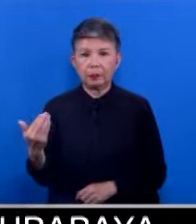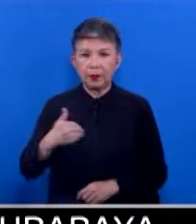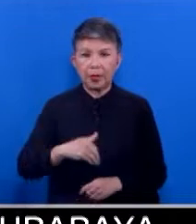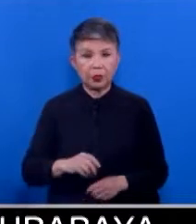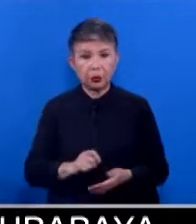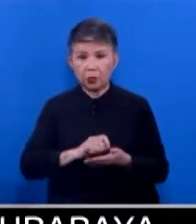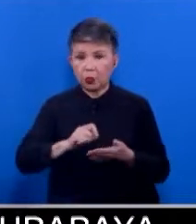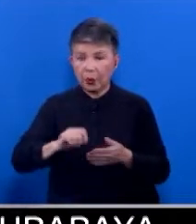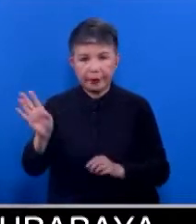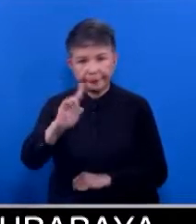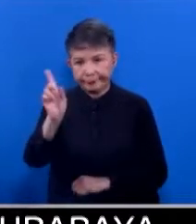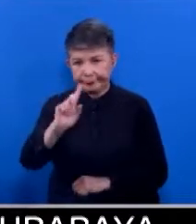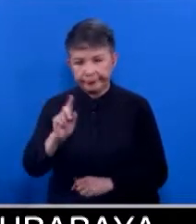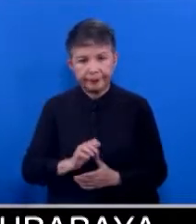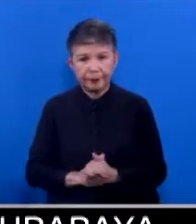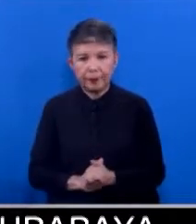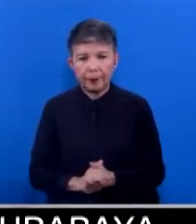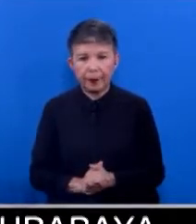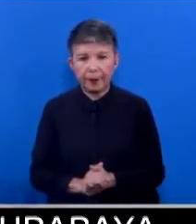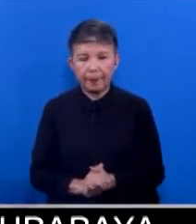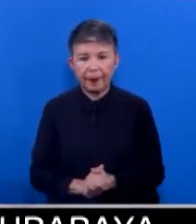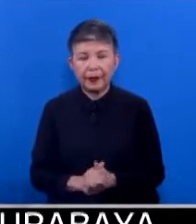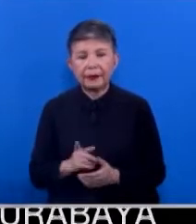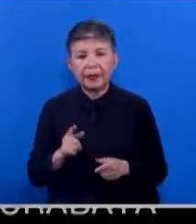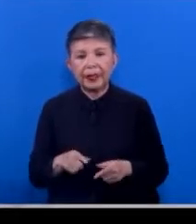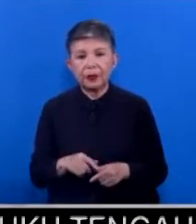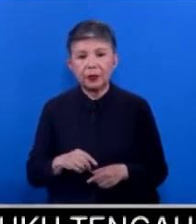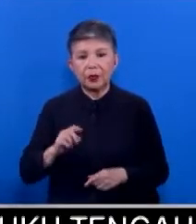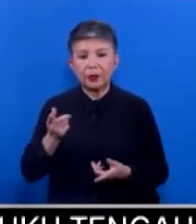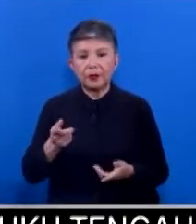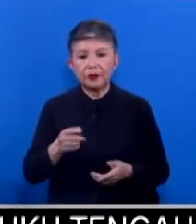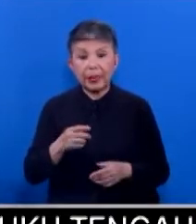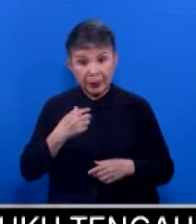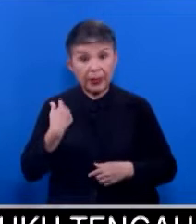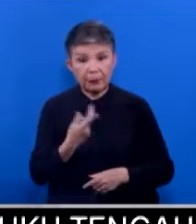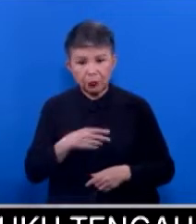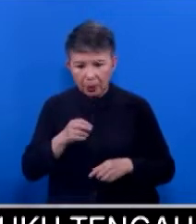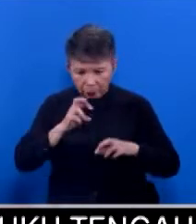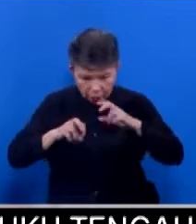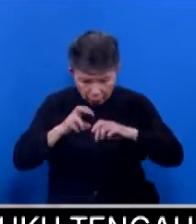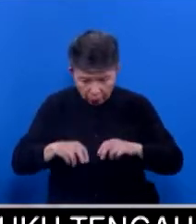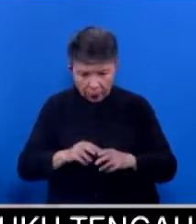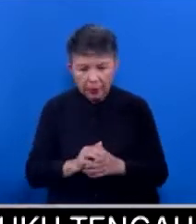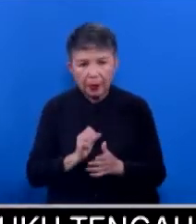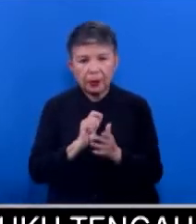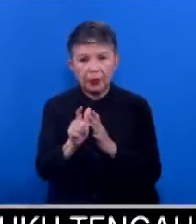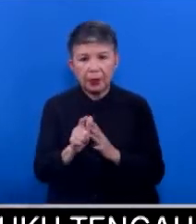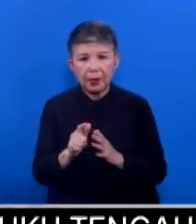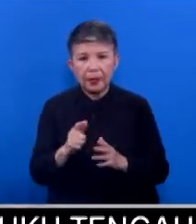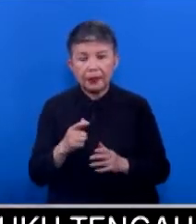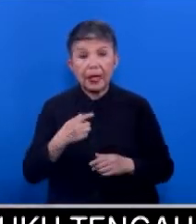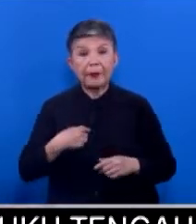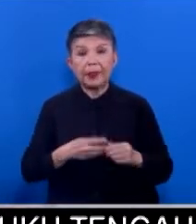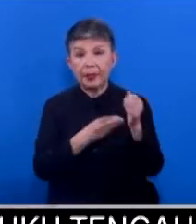kesiswaan. Dengan wali kelas sudah menindaklanjuti untuk kejadian itu, dan tentu kami dari pihak